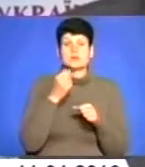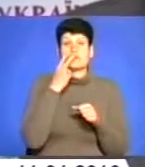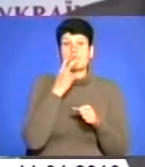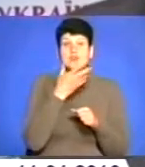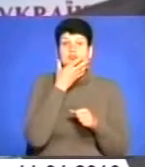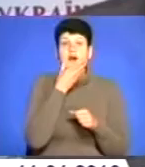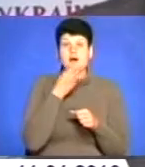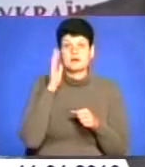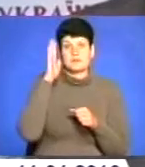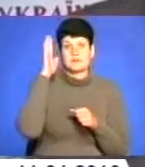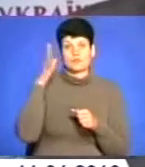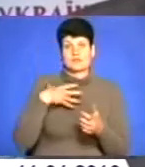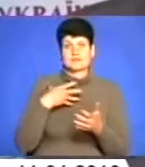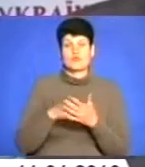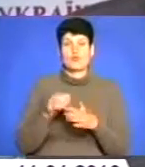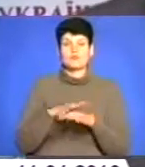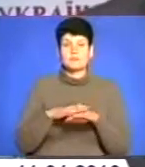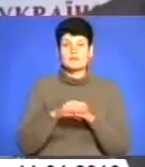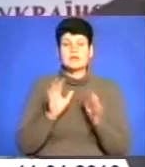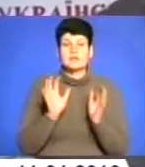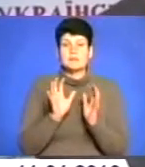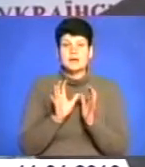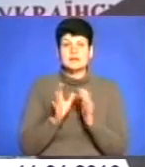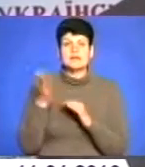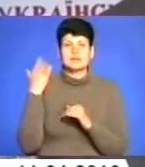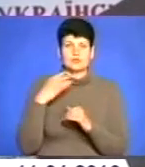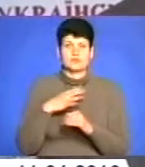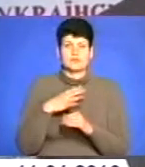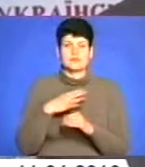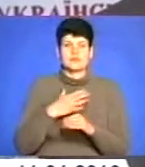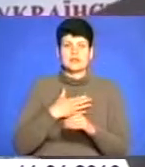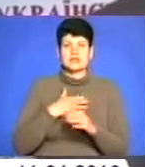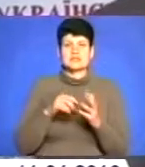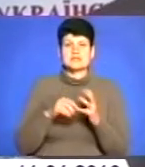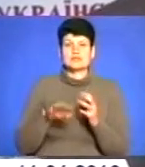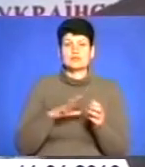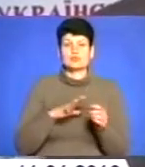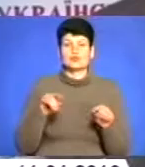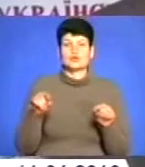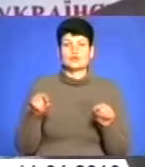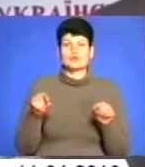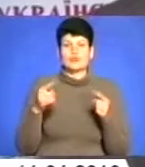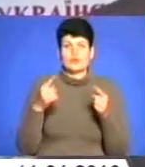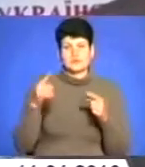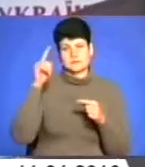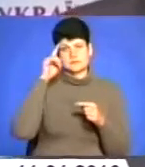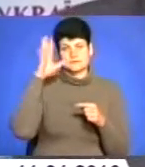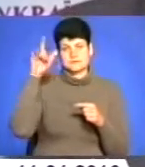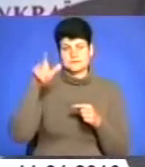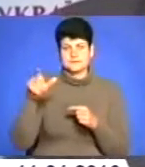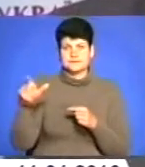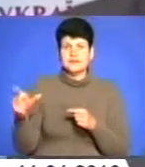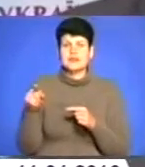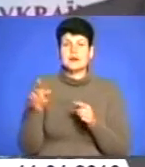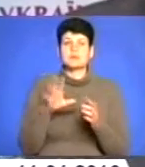гарне майбутнє для свого народу. Якби вона дбала, давно би на нашій землі був створений пантеон славетних. І там би